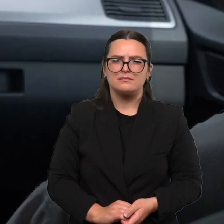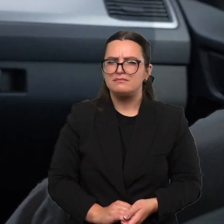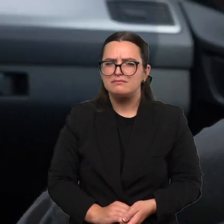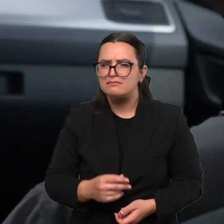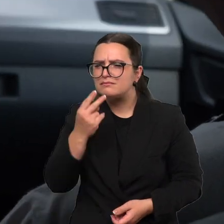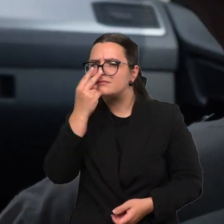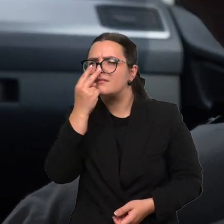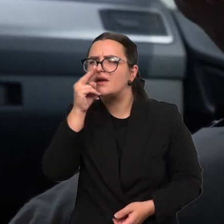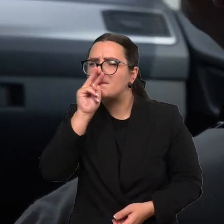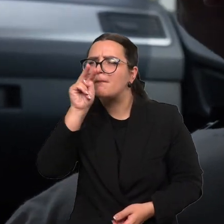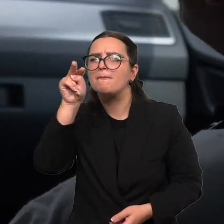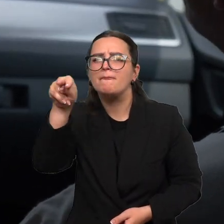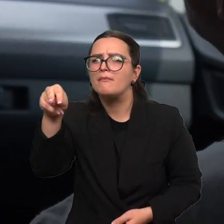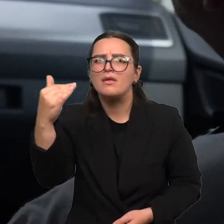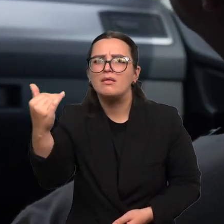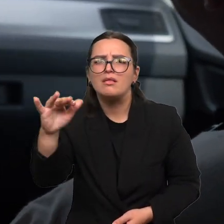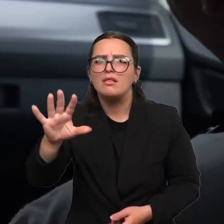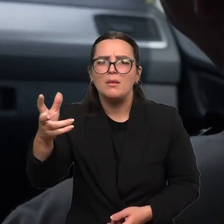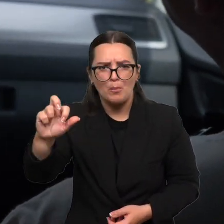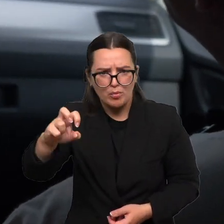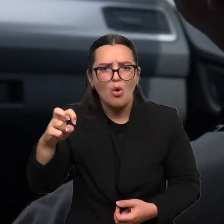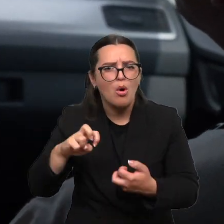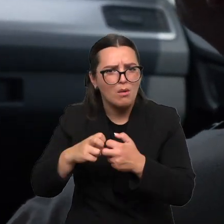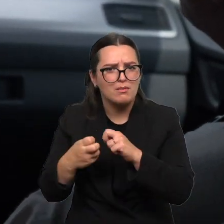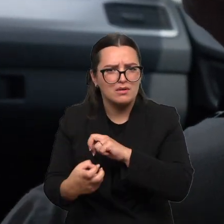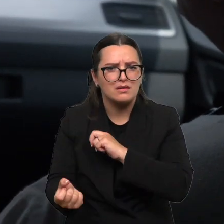Ką mes čia matom, kas yra bėda?